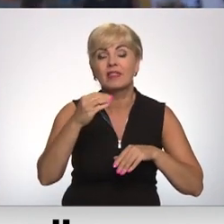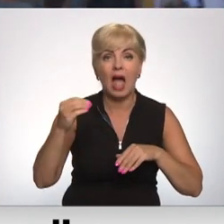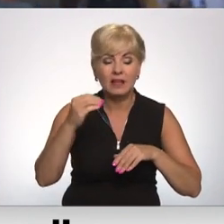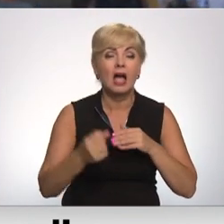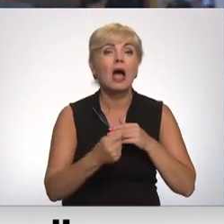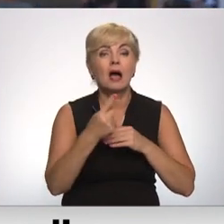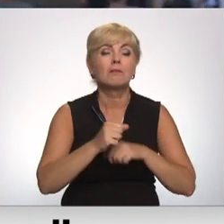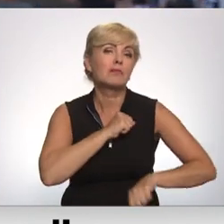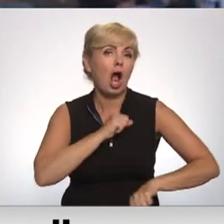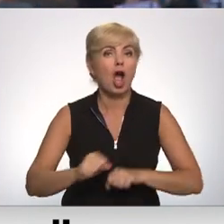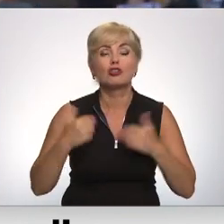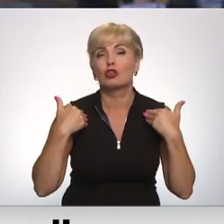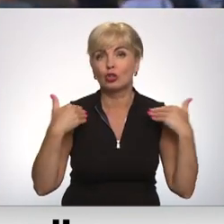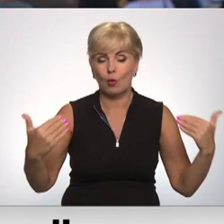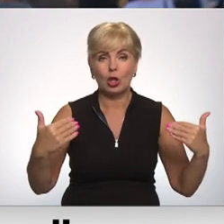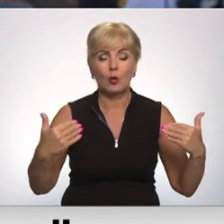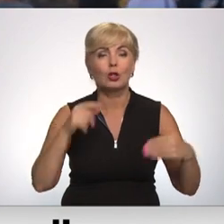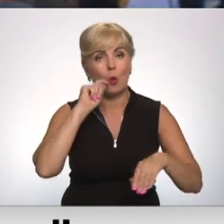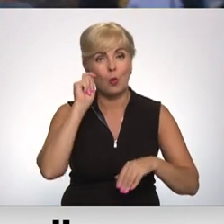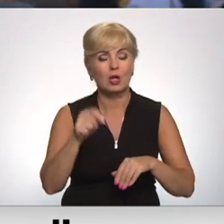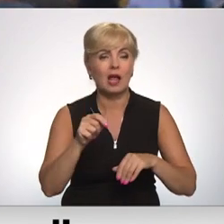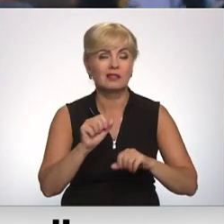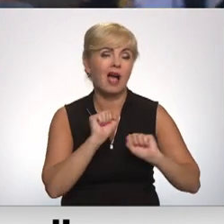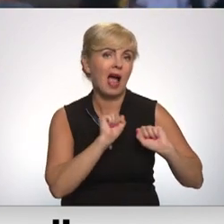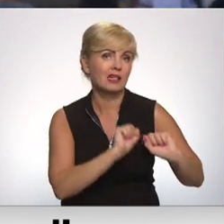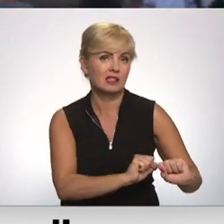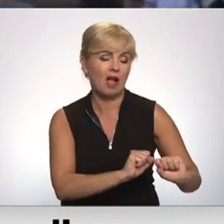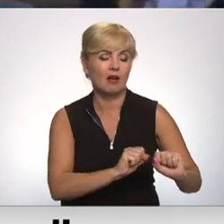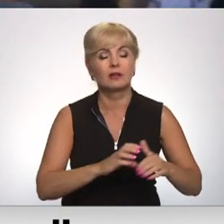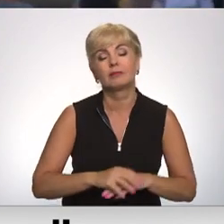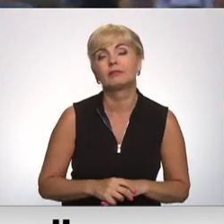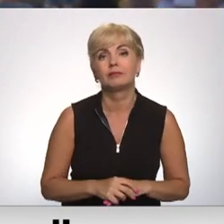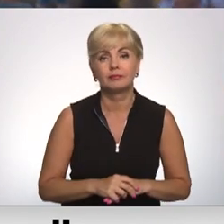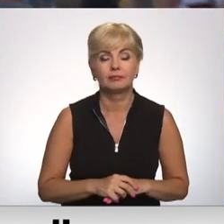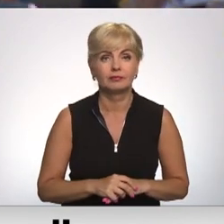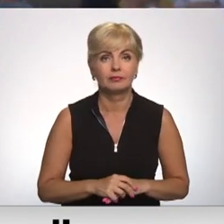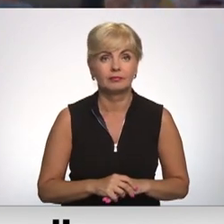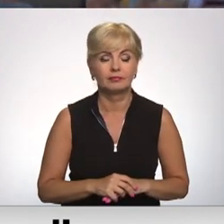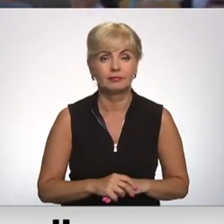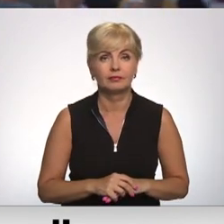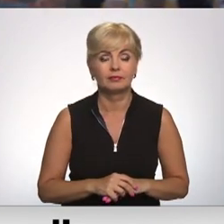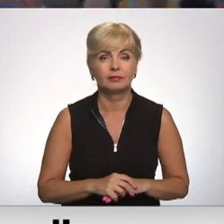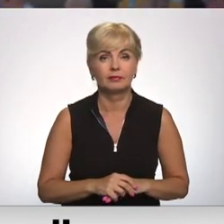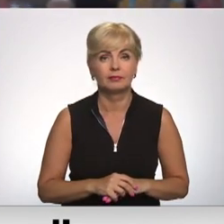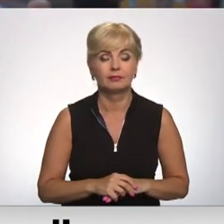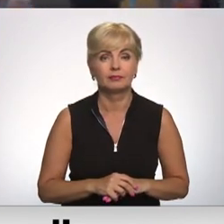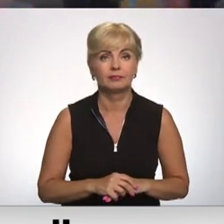braši soļot Ukrainas aizstāvji. Ina Strazdiņa, Aigars Kavaļevskis, Latvijas televīzija no Kijevas, Ukrainā.